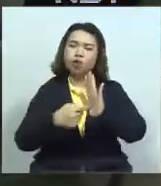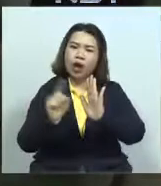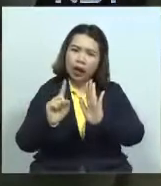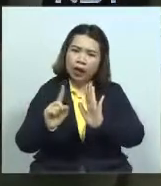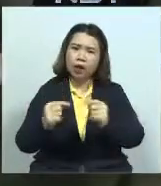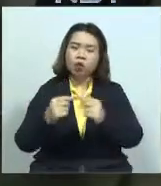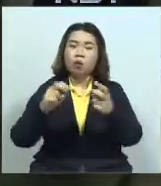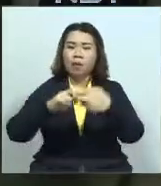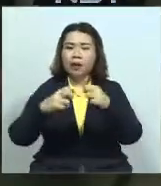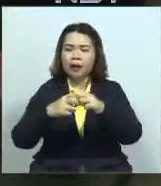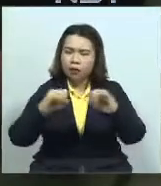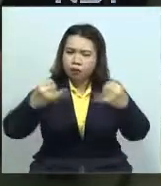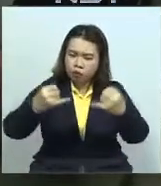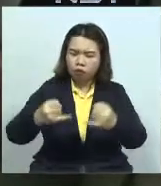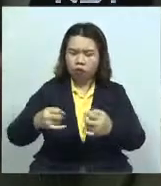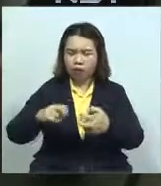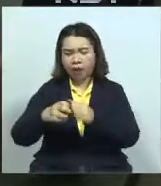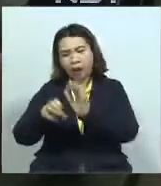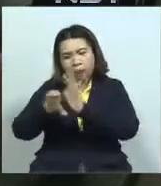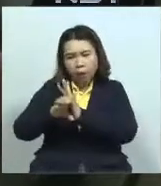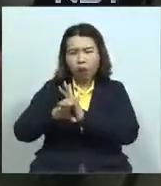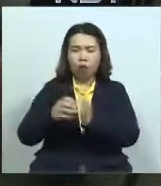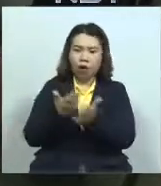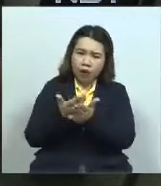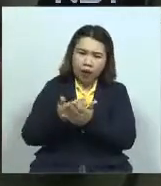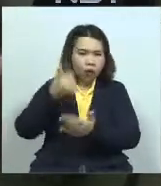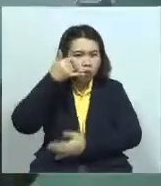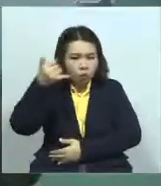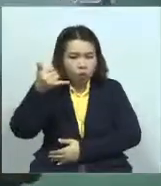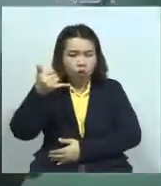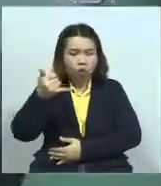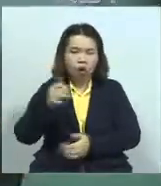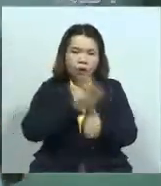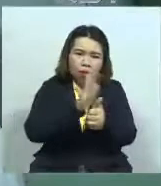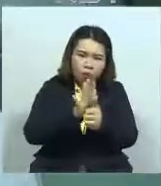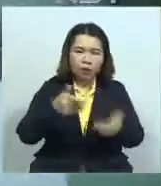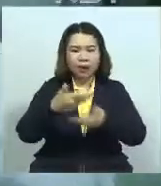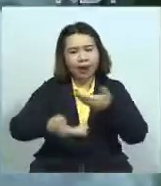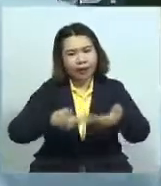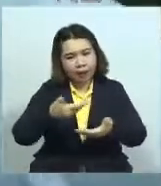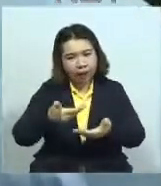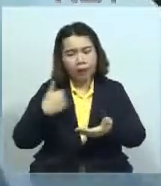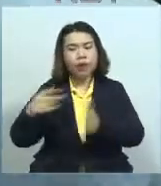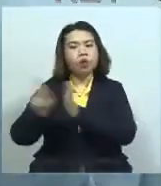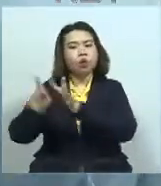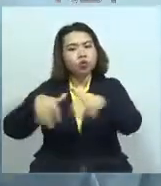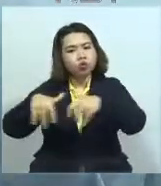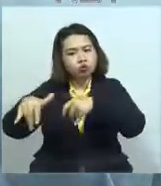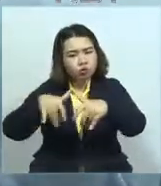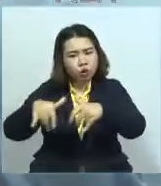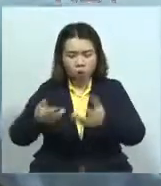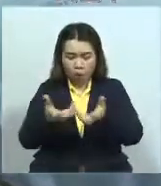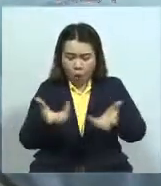ระงับข้อพิพาททรัพย์สินทางปัญญาการเงินโทรคมนาคมการเยียวยาทางการค้าและกฎว่าด้วยท้องถิ่นกำเนิดสิน